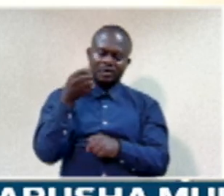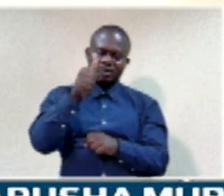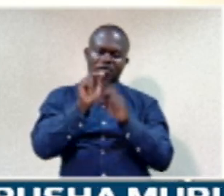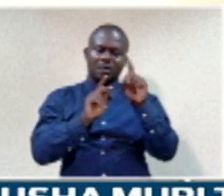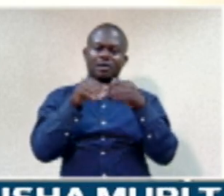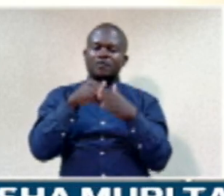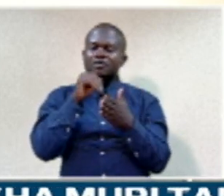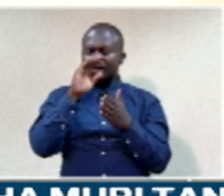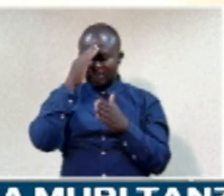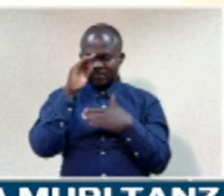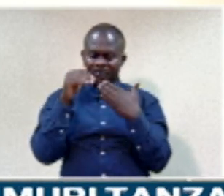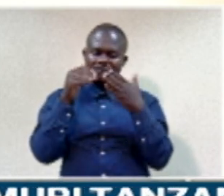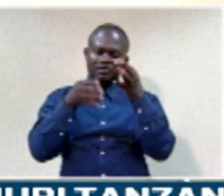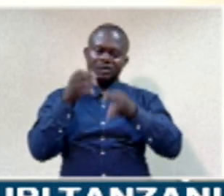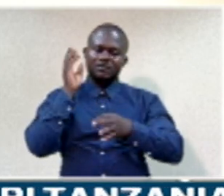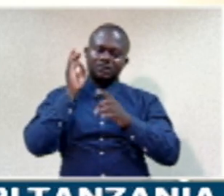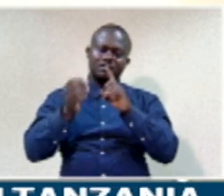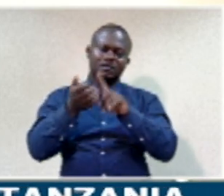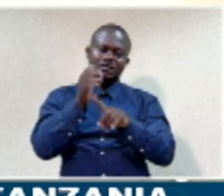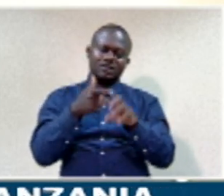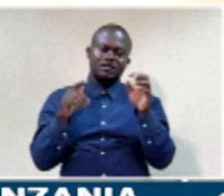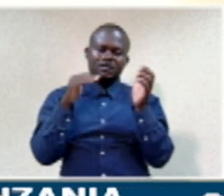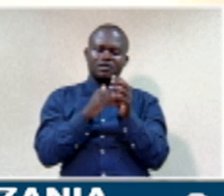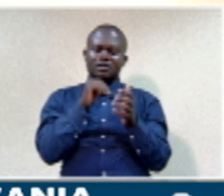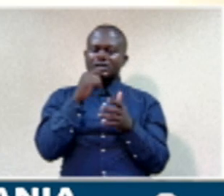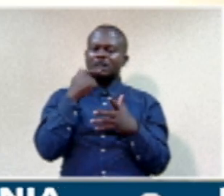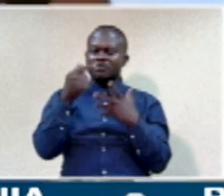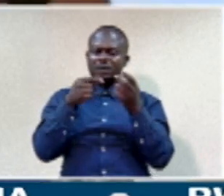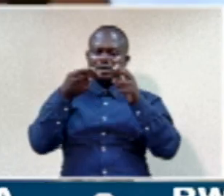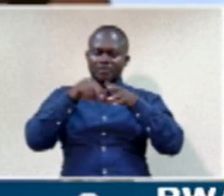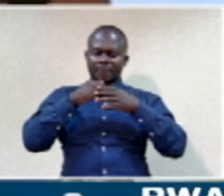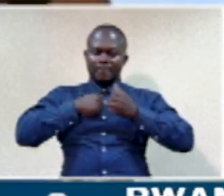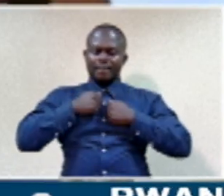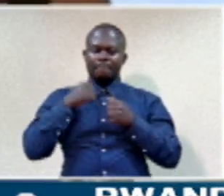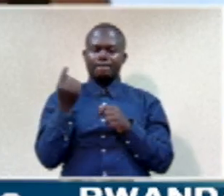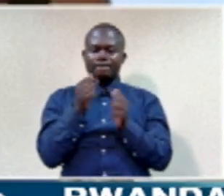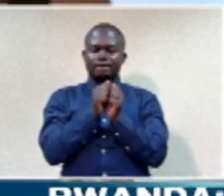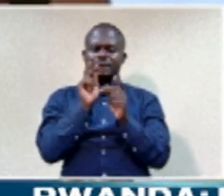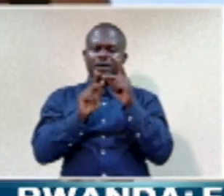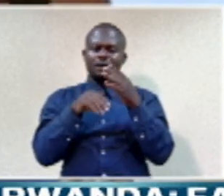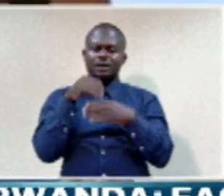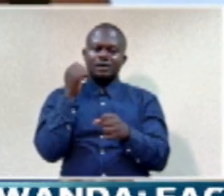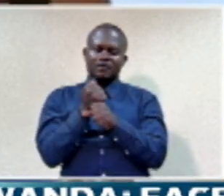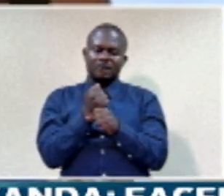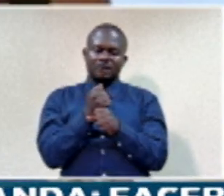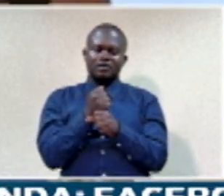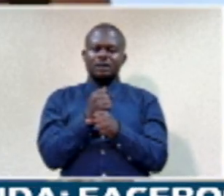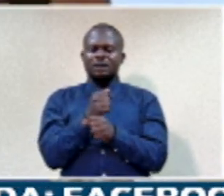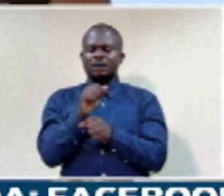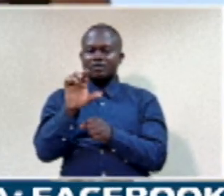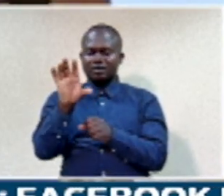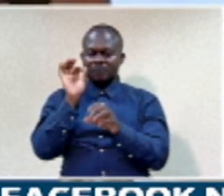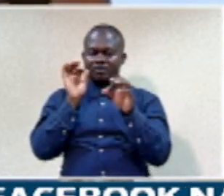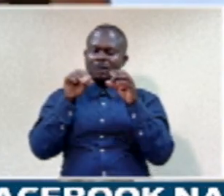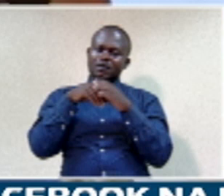bikunze ubucamanza buzabageraho. Ibi kandi bikara atari ibintu bibaye mu Rwanda gusa, n'abantu bakoze ashowa ba